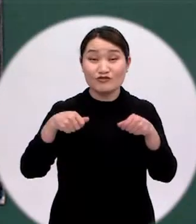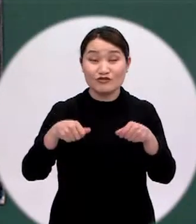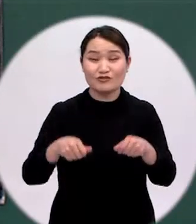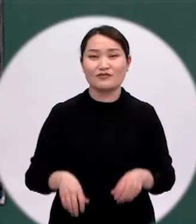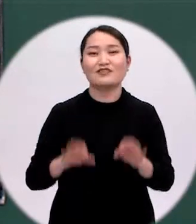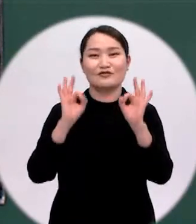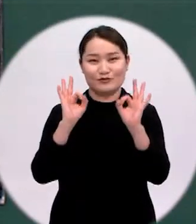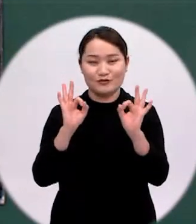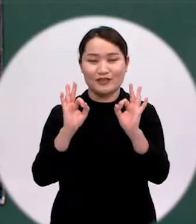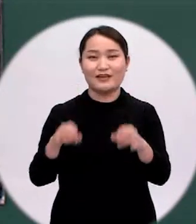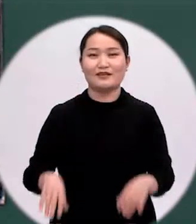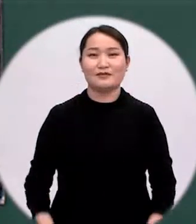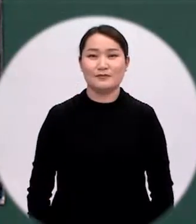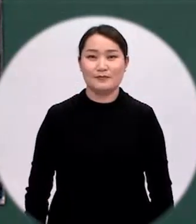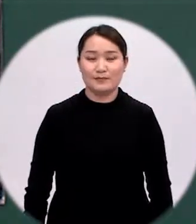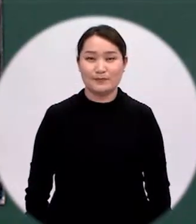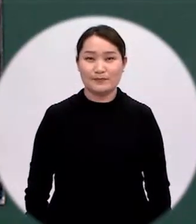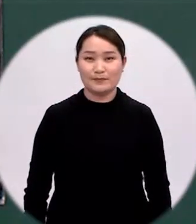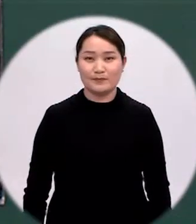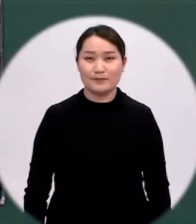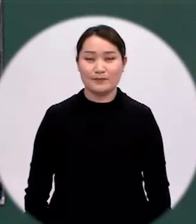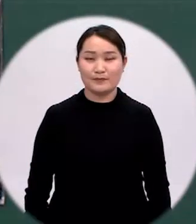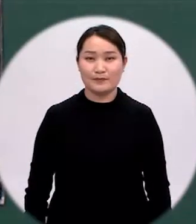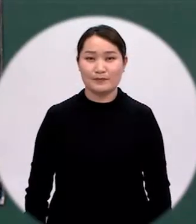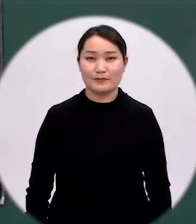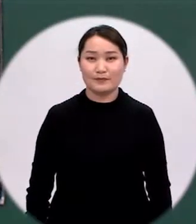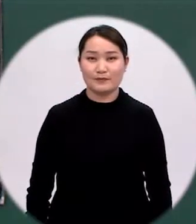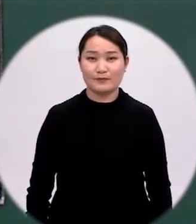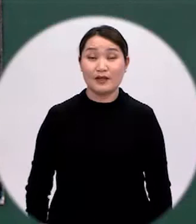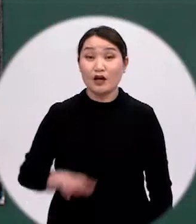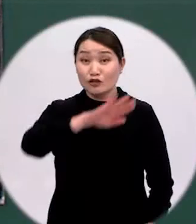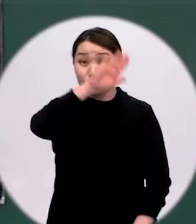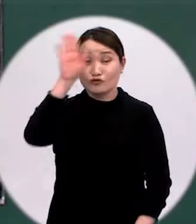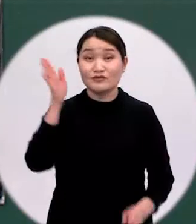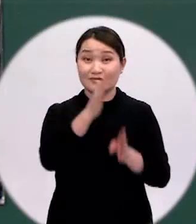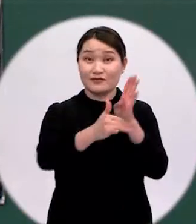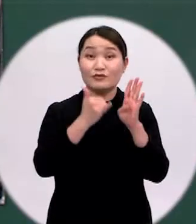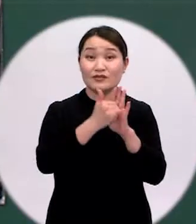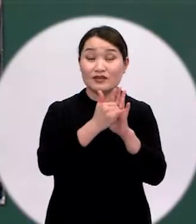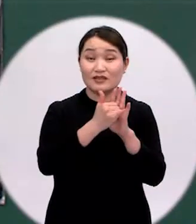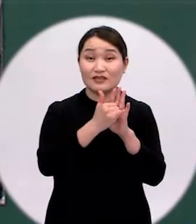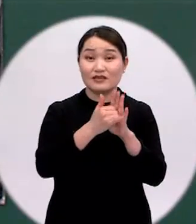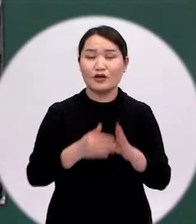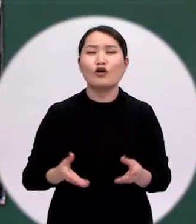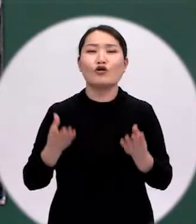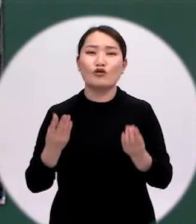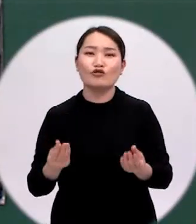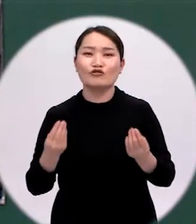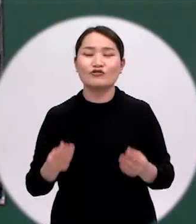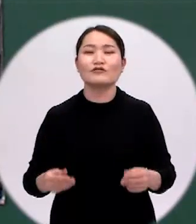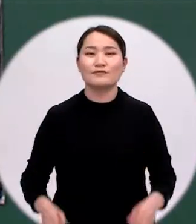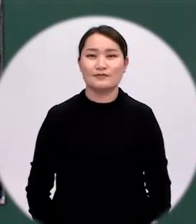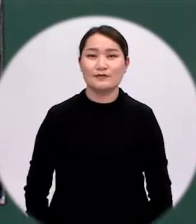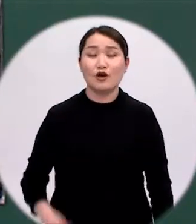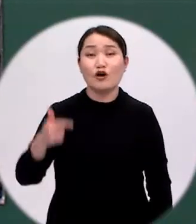билүү? Тийм ээ, зөв байна. За тэгвэл дараагийн зургийг харъя. Зуны үлрэлт бид хөнгөн,